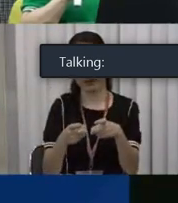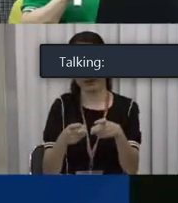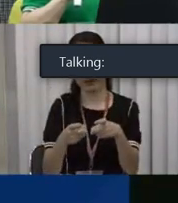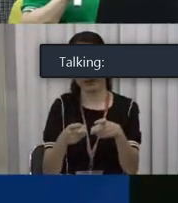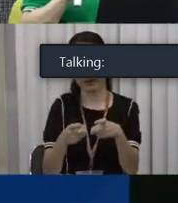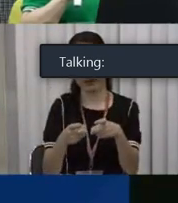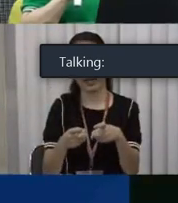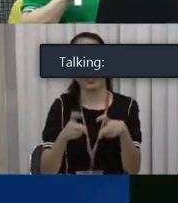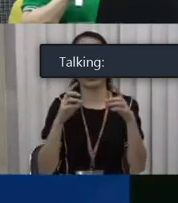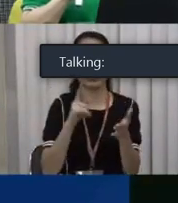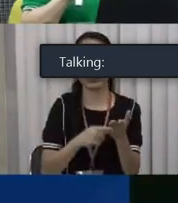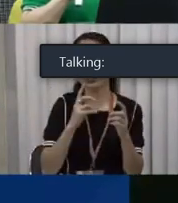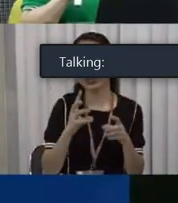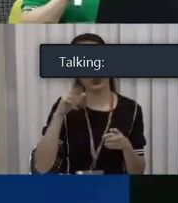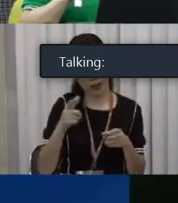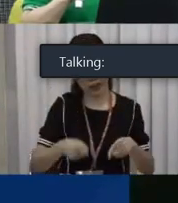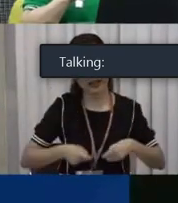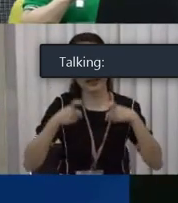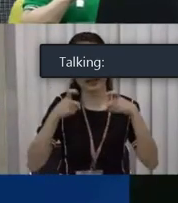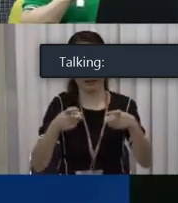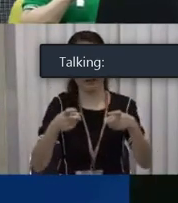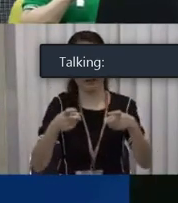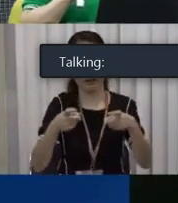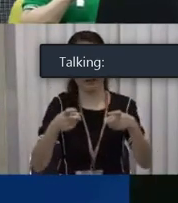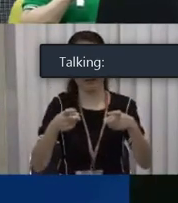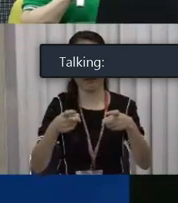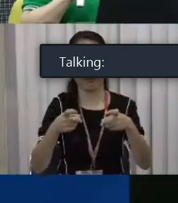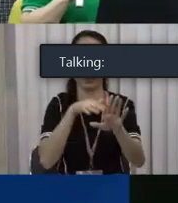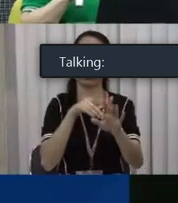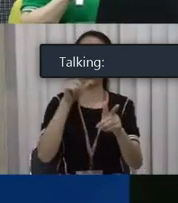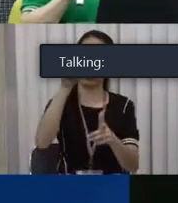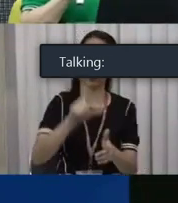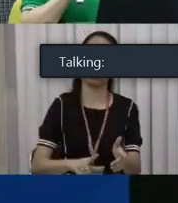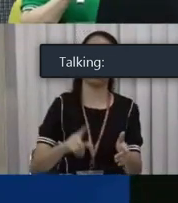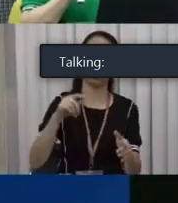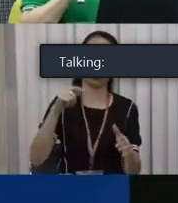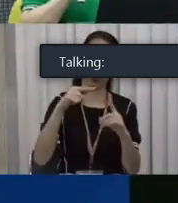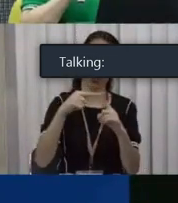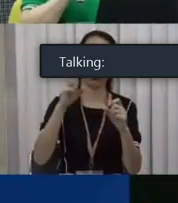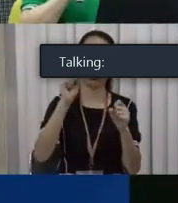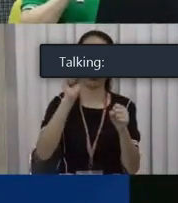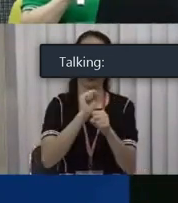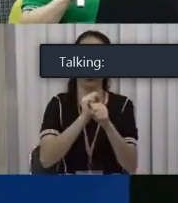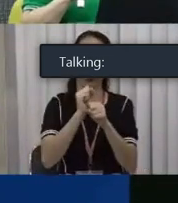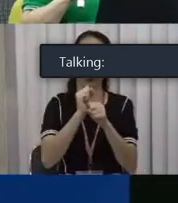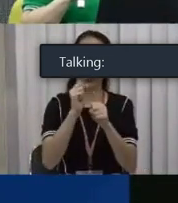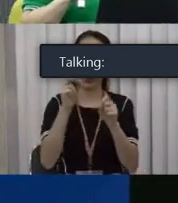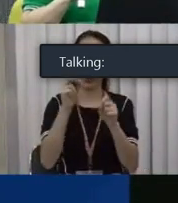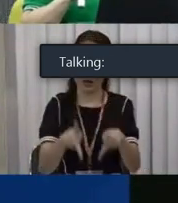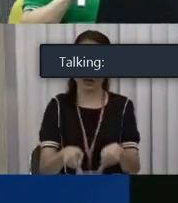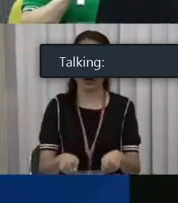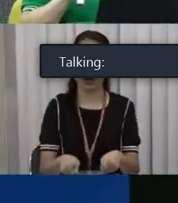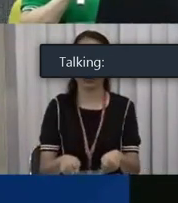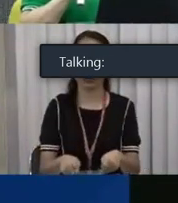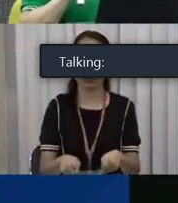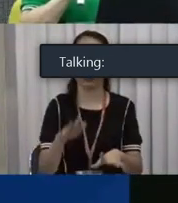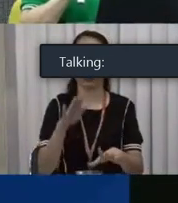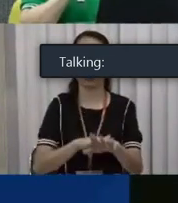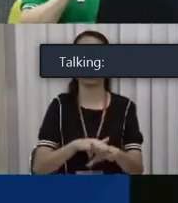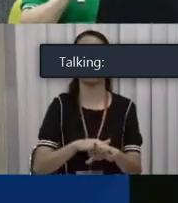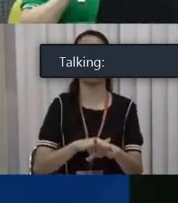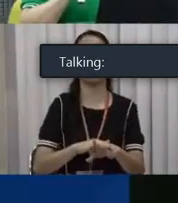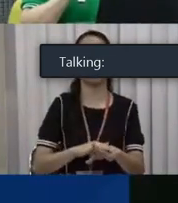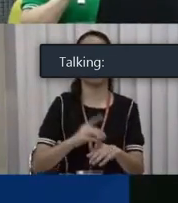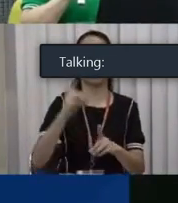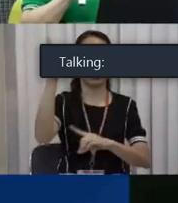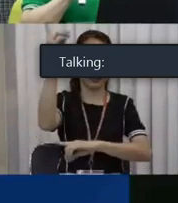nga nag-render og services at least 1 year. So ihatag ni during, on or before